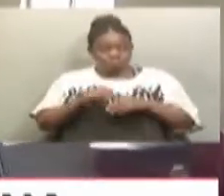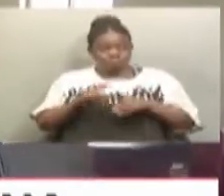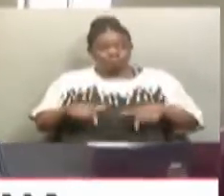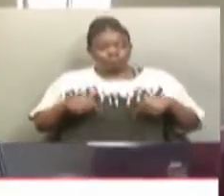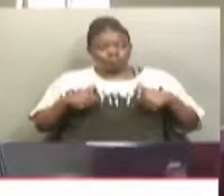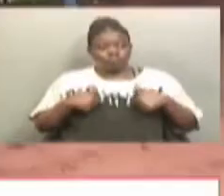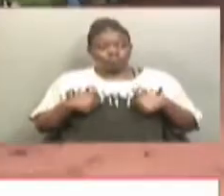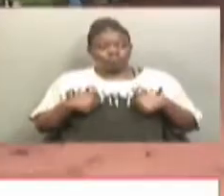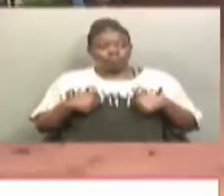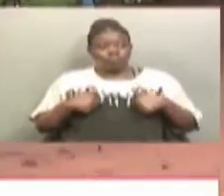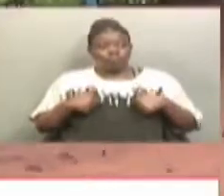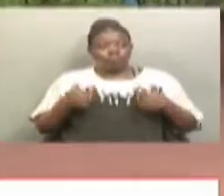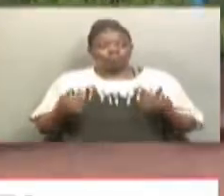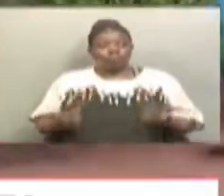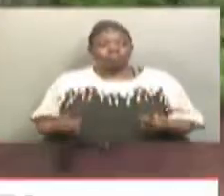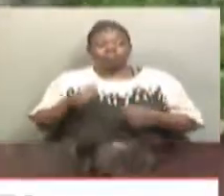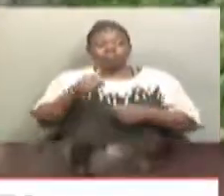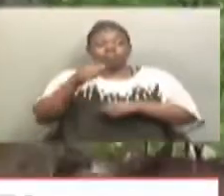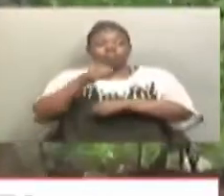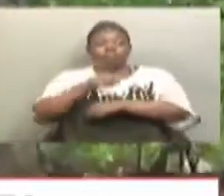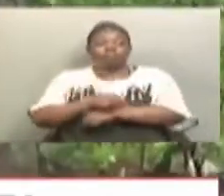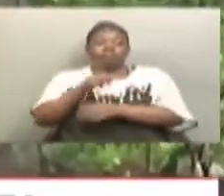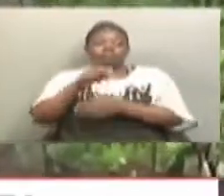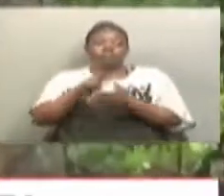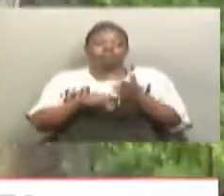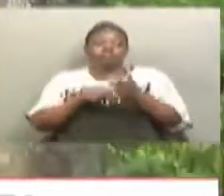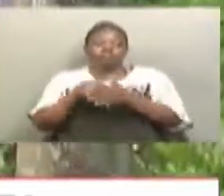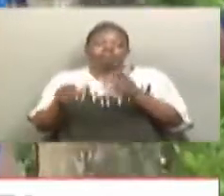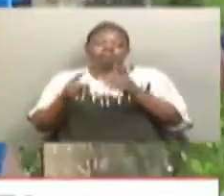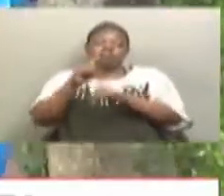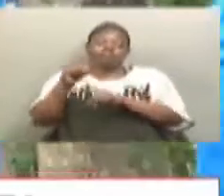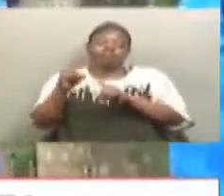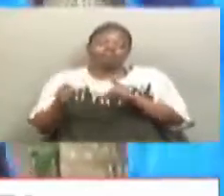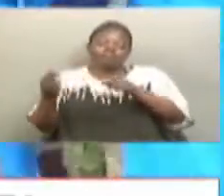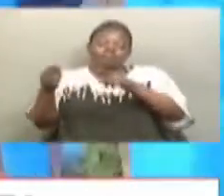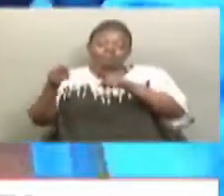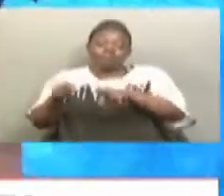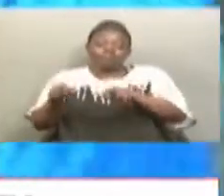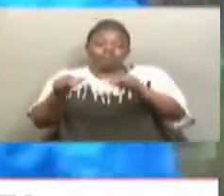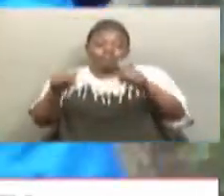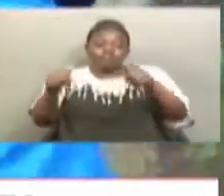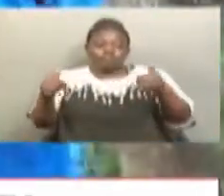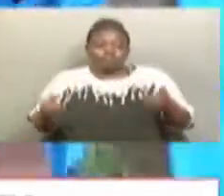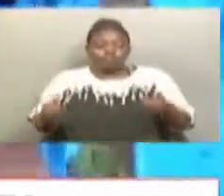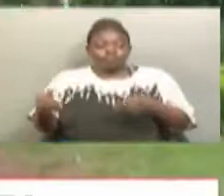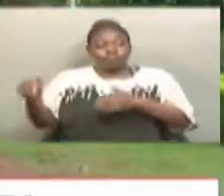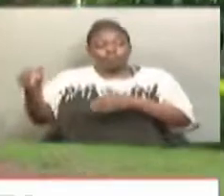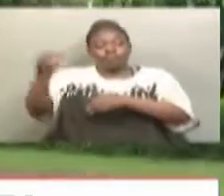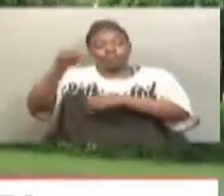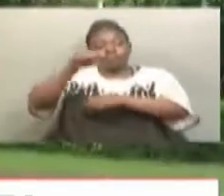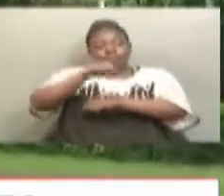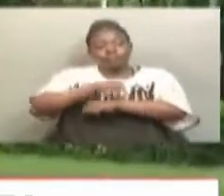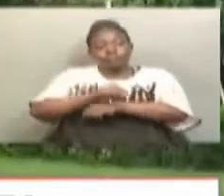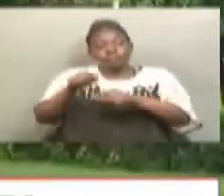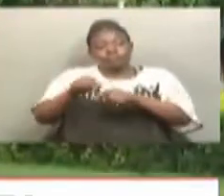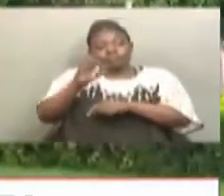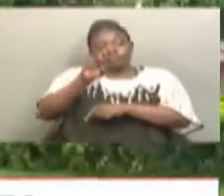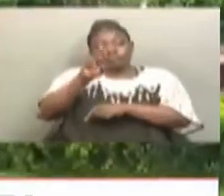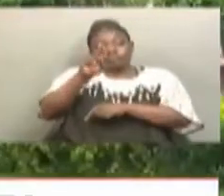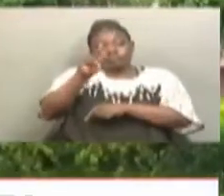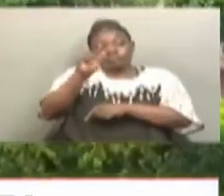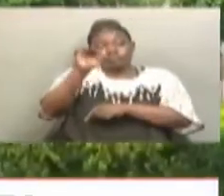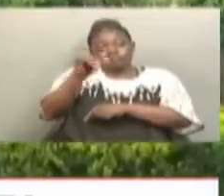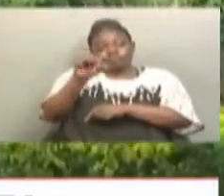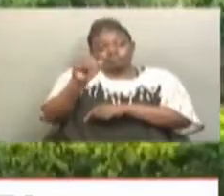Gives me courage. Ku masomero amalala eyiganga ebibuuzo bitambudde bulungi nga kuyiganga High School ne Bukoyo